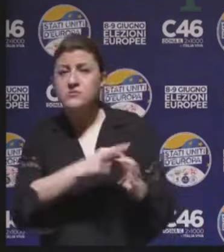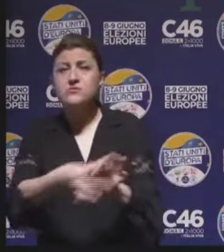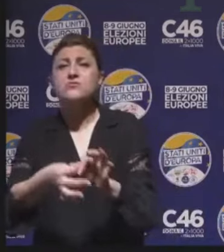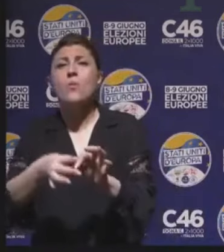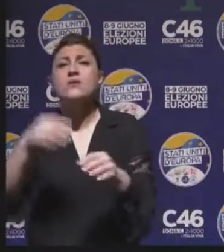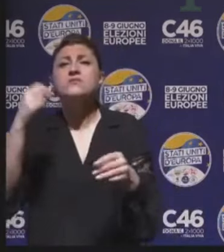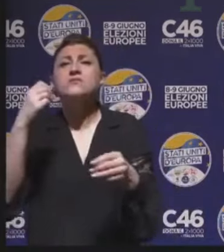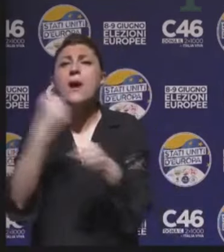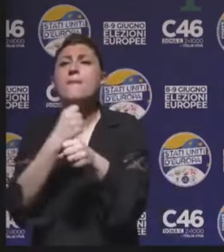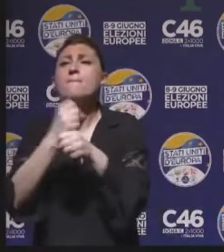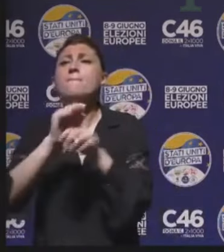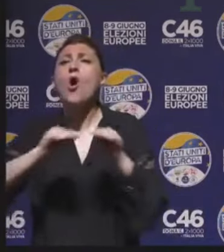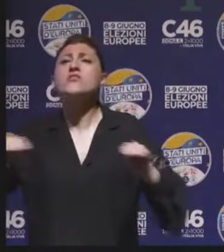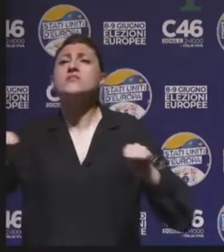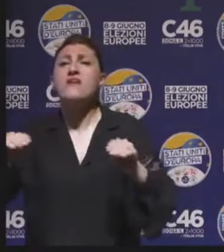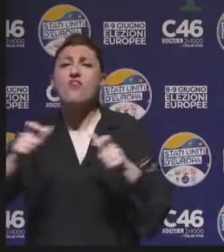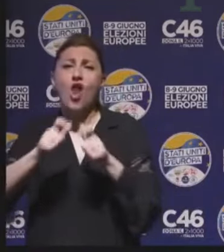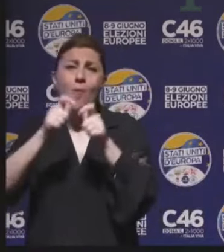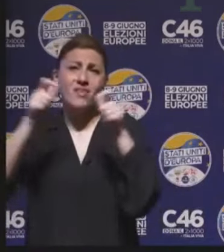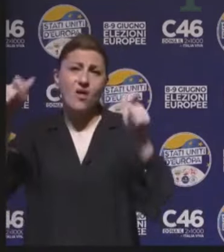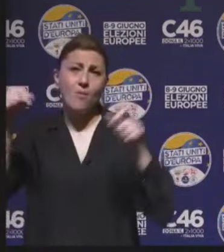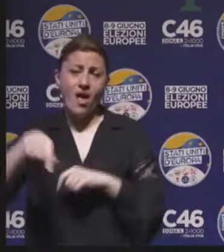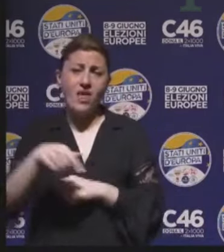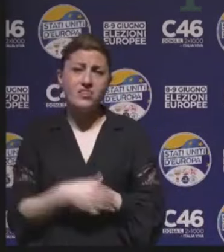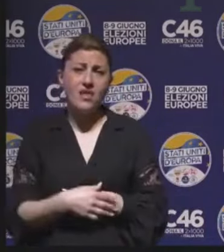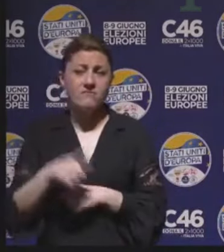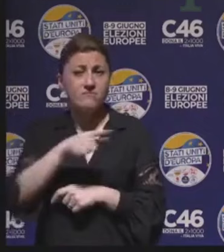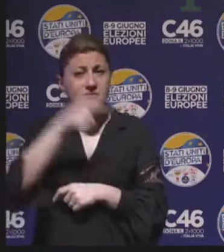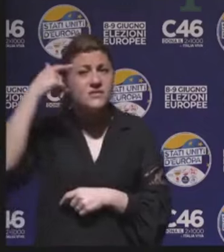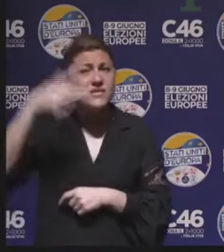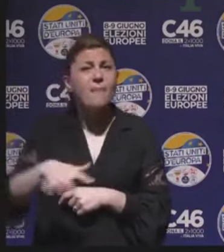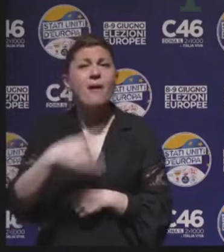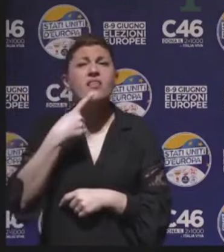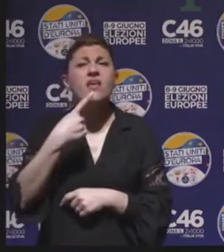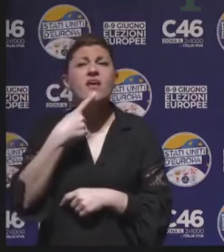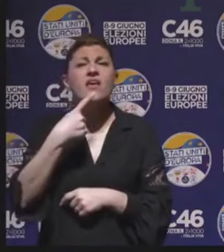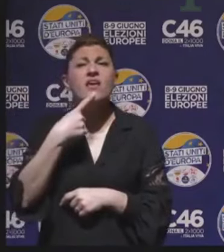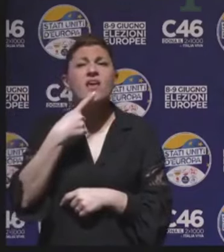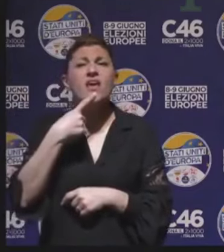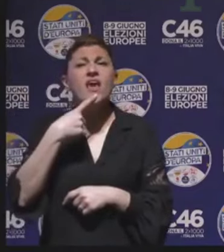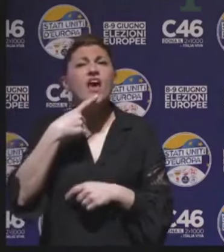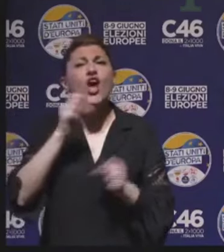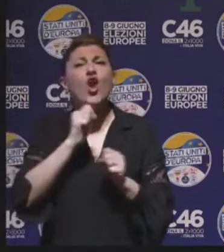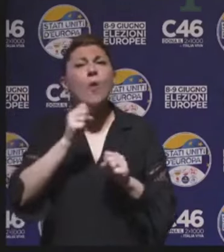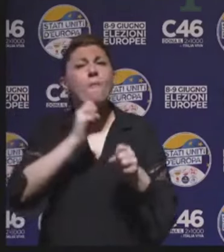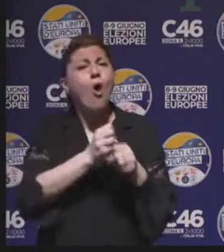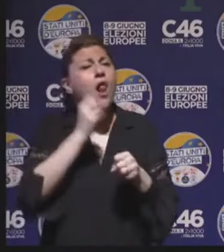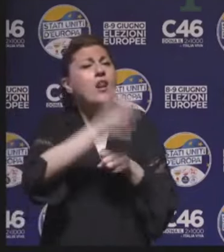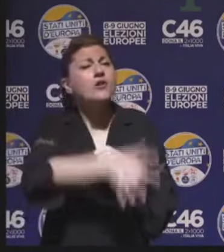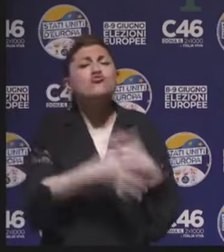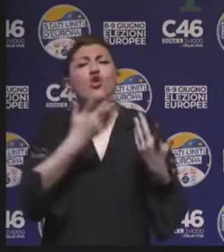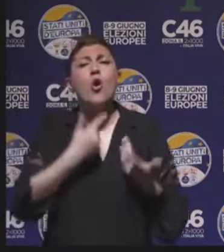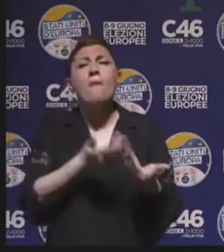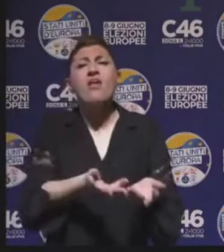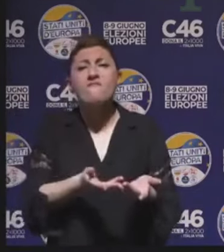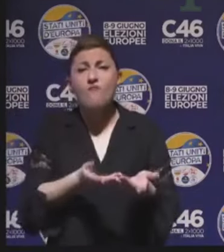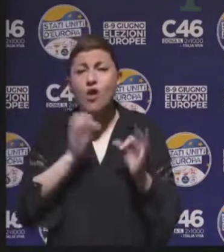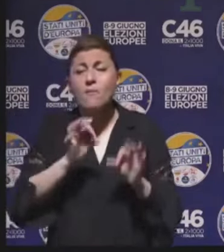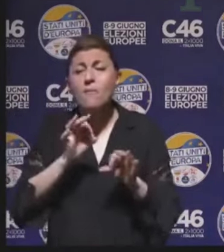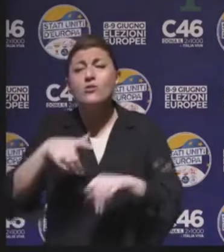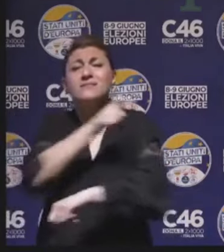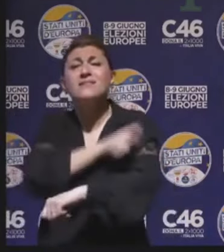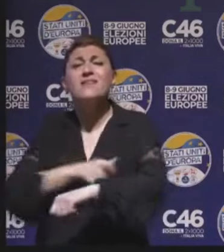sapete chi è che oggi non ha più la possibilità di licenziare come vuole grazie al Jobs Act i sindacati come la CGL che quando licenziano